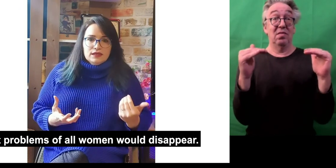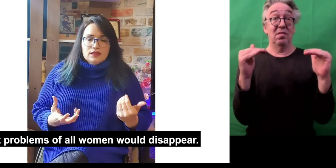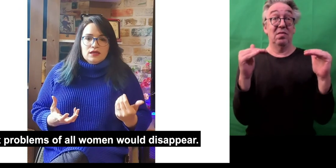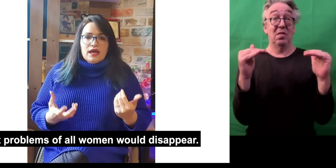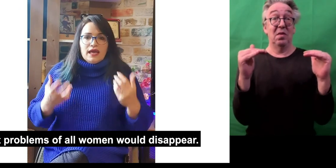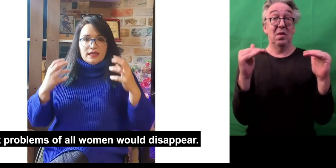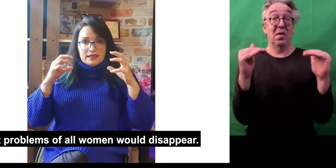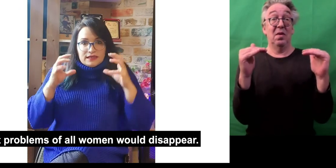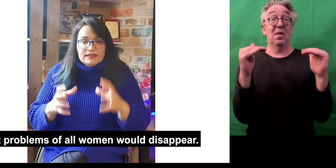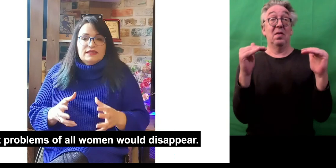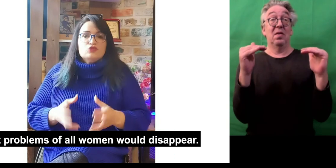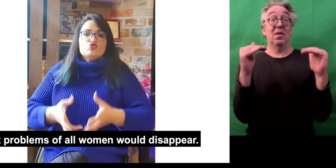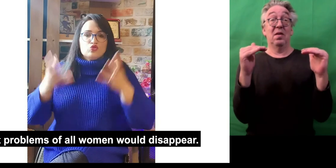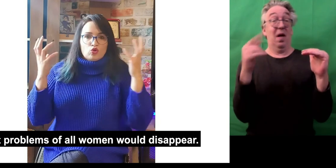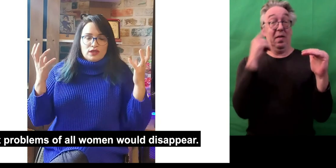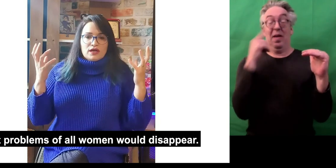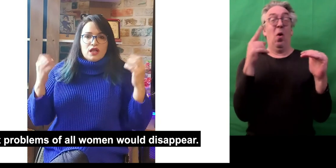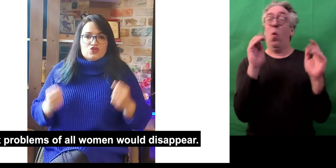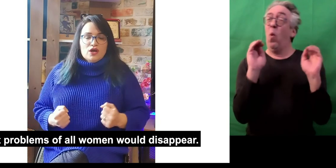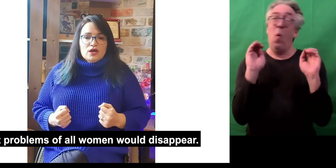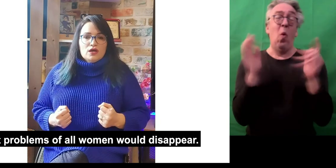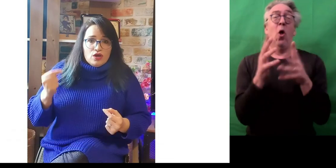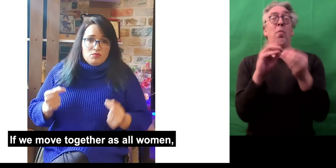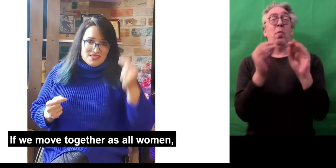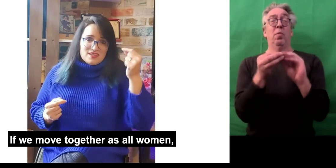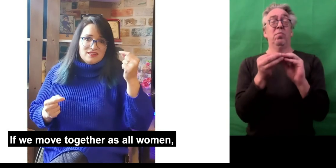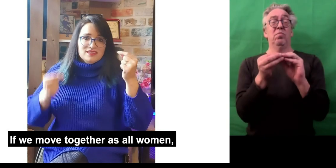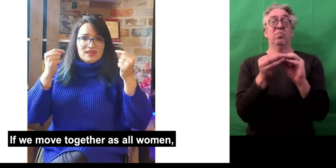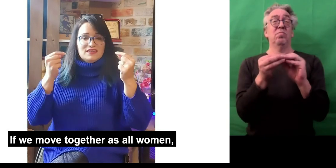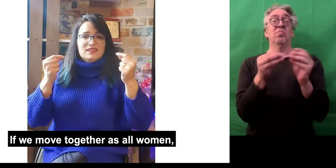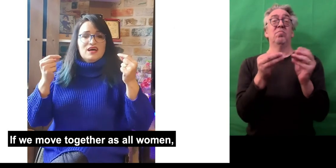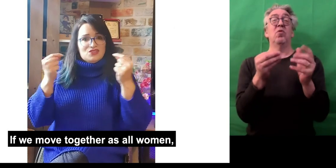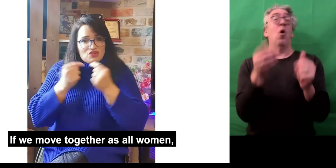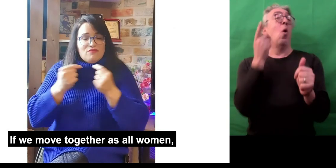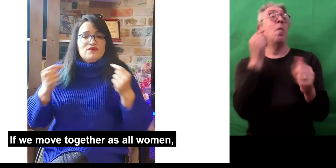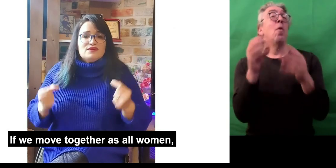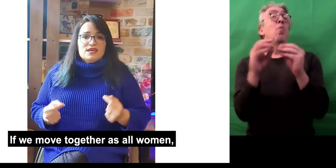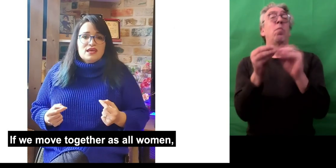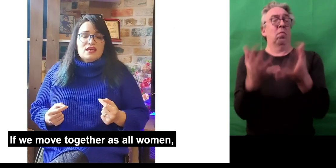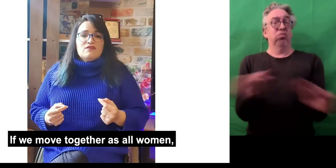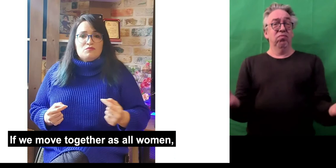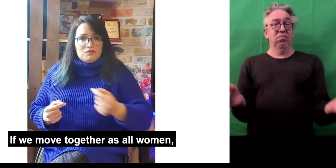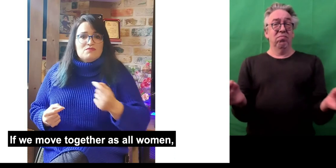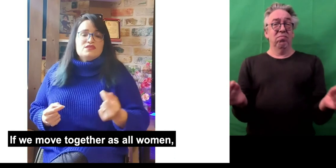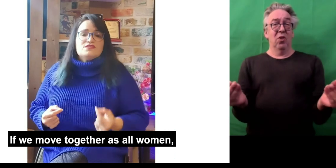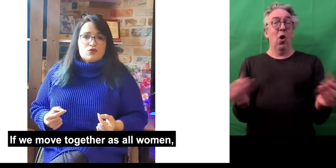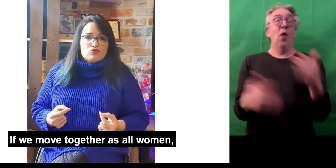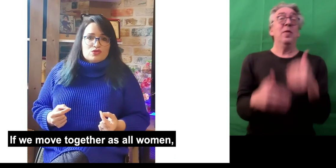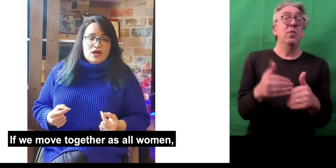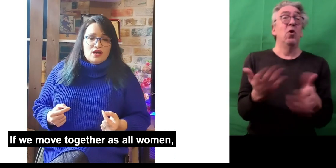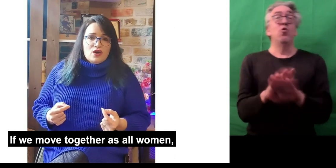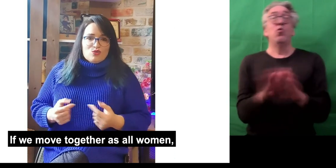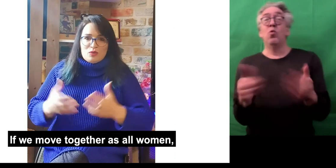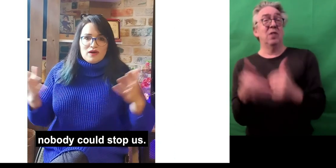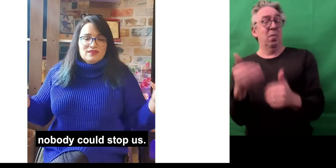kadınları, kadınların sorunu ortadan kalkacak. Biz kadınla kadına cevap verirsek ve birbirimize destek